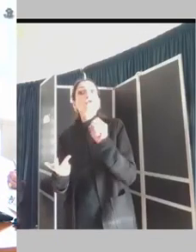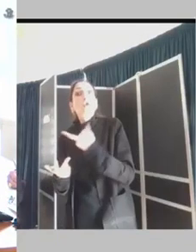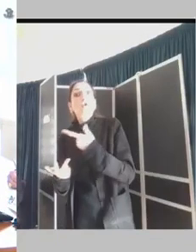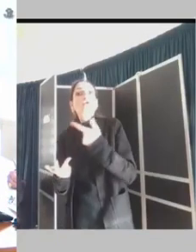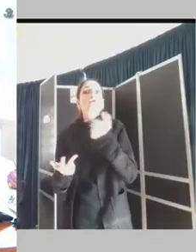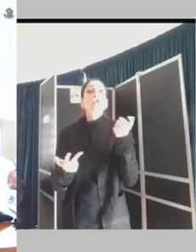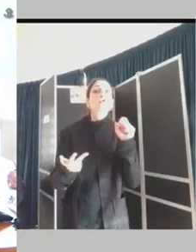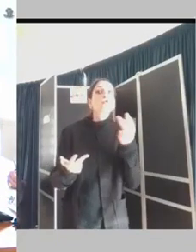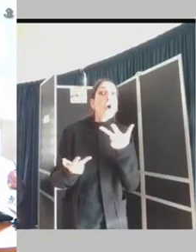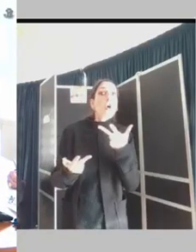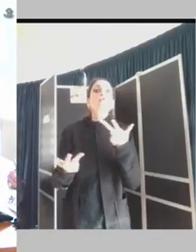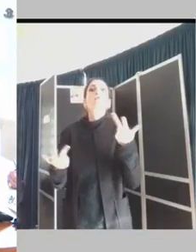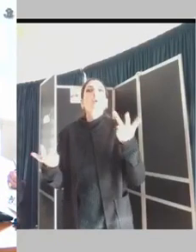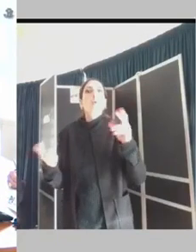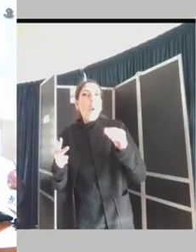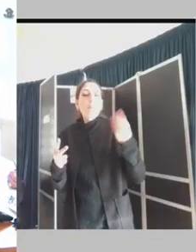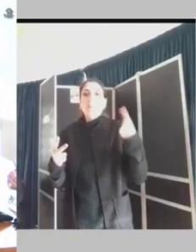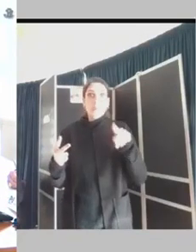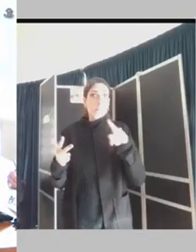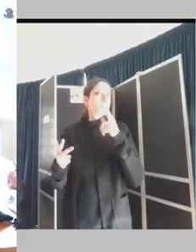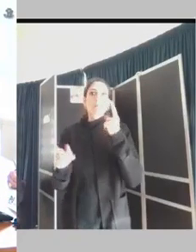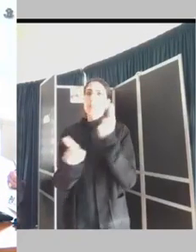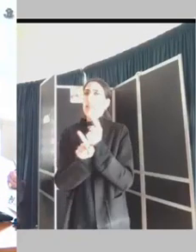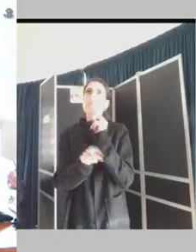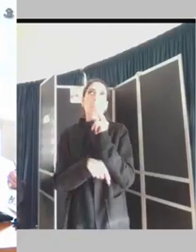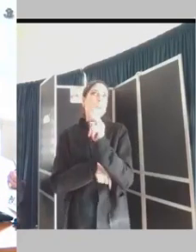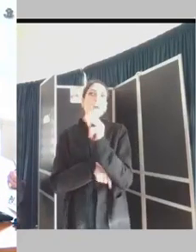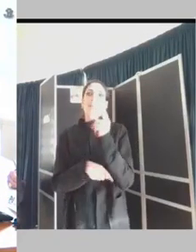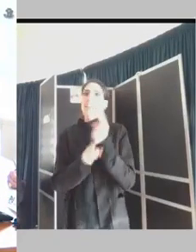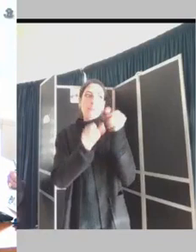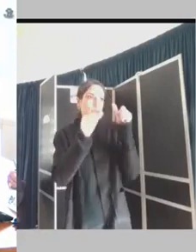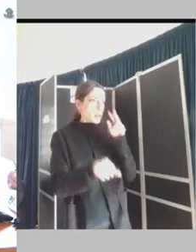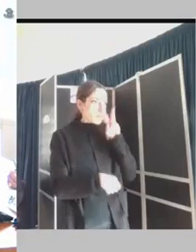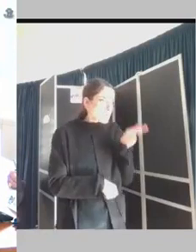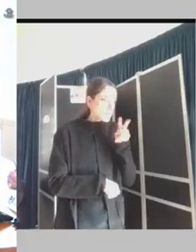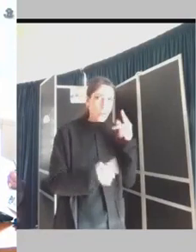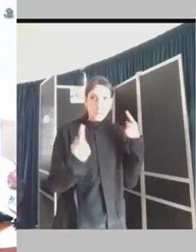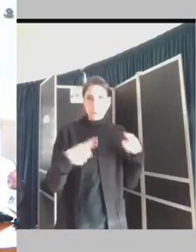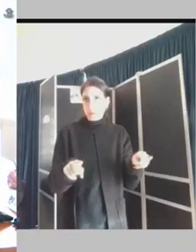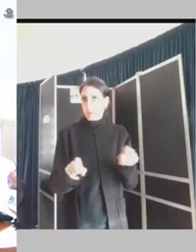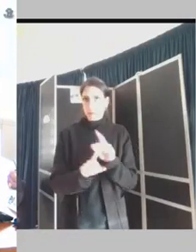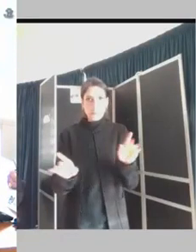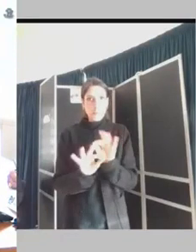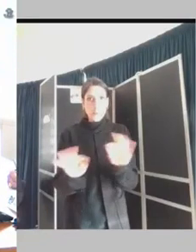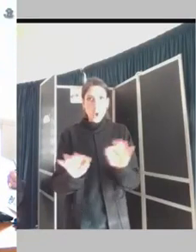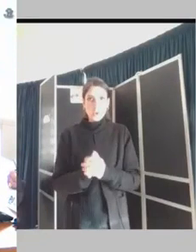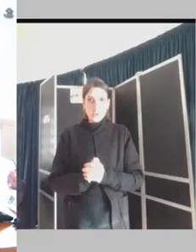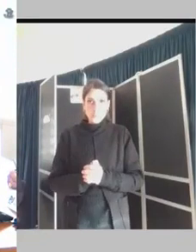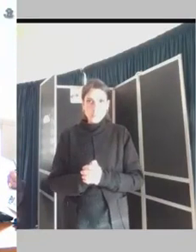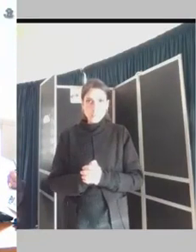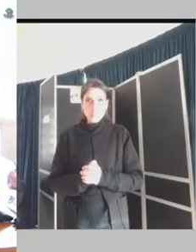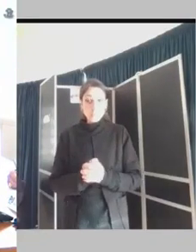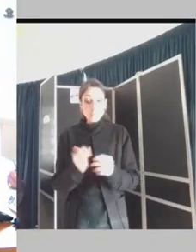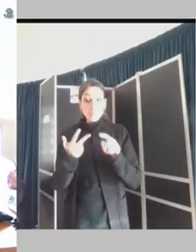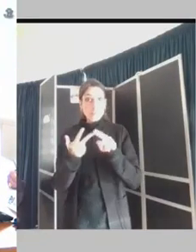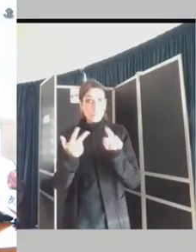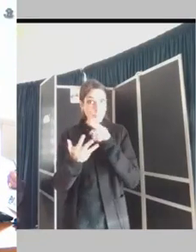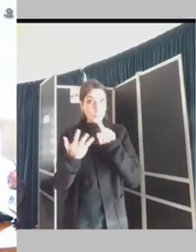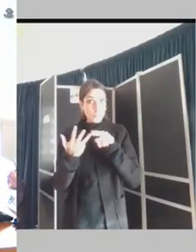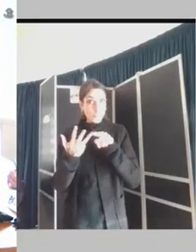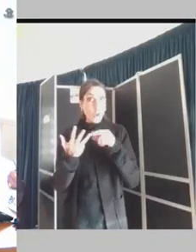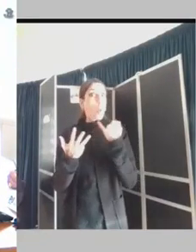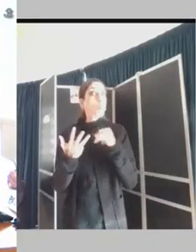che dobbiamo fare. Ultimo, ma non meno importante, tutti gli impegni del municipio. Abbiamo visto che in questi mesi, ma